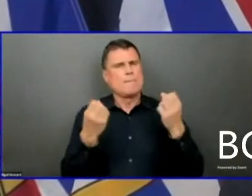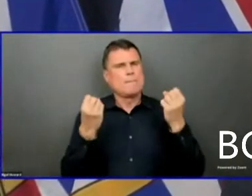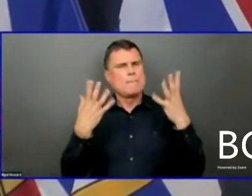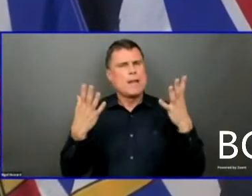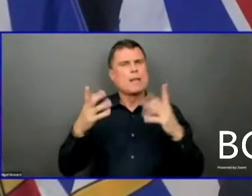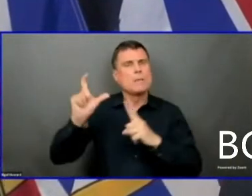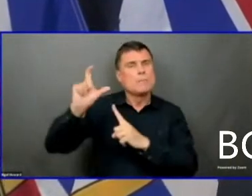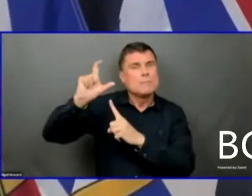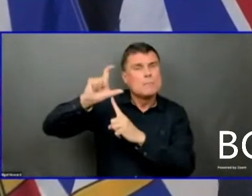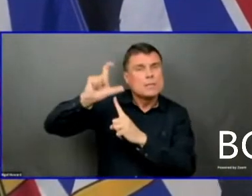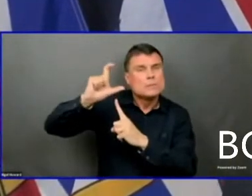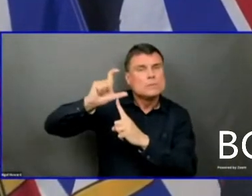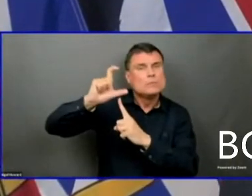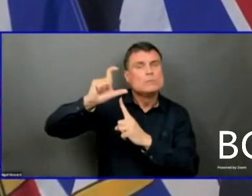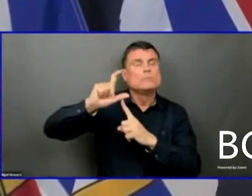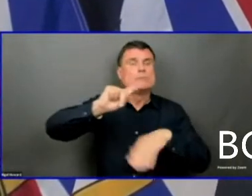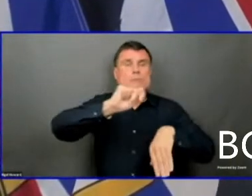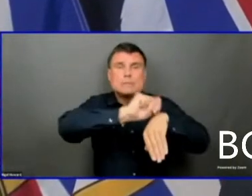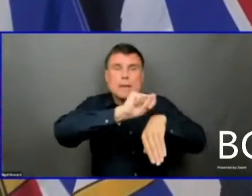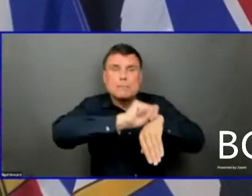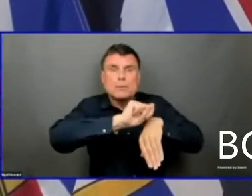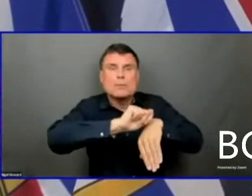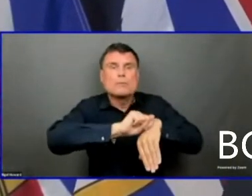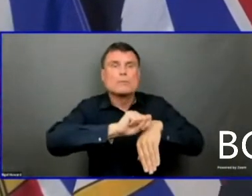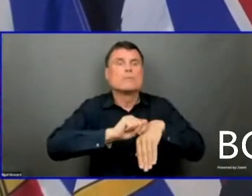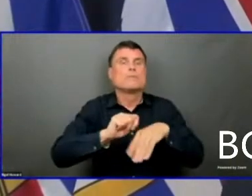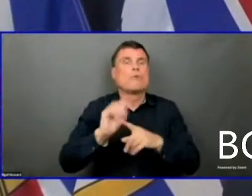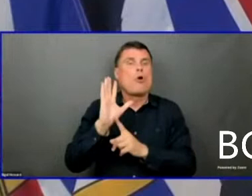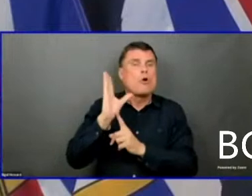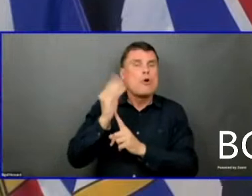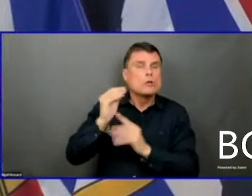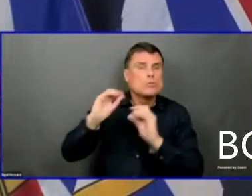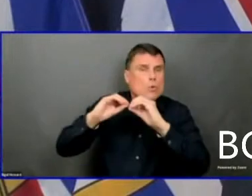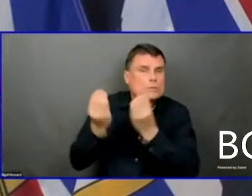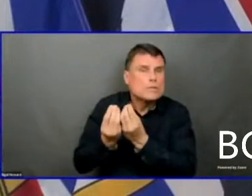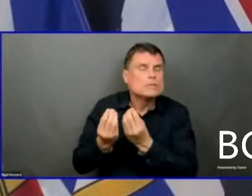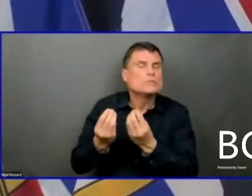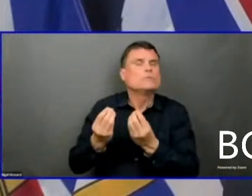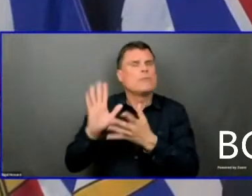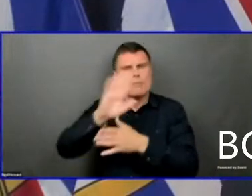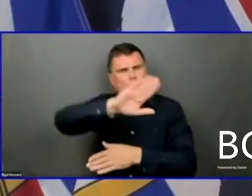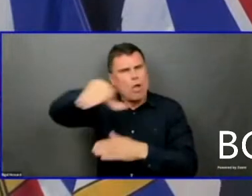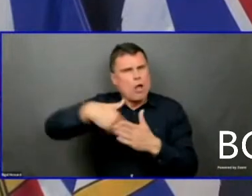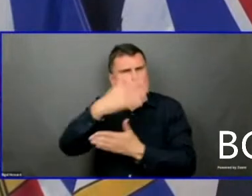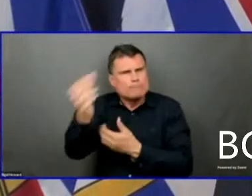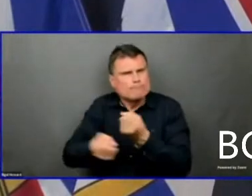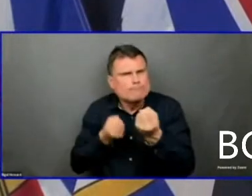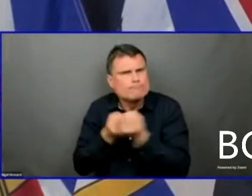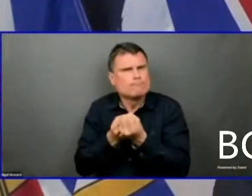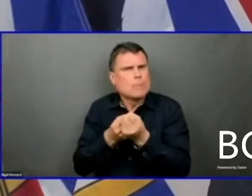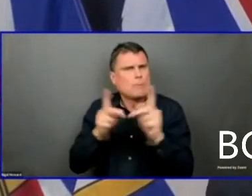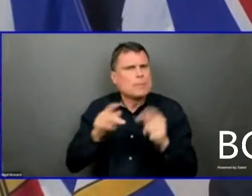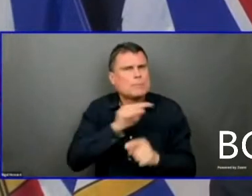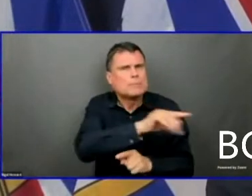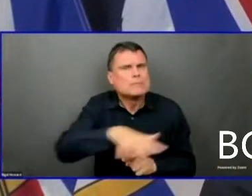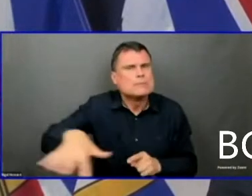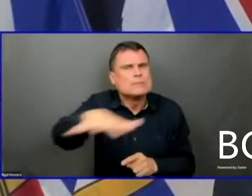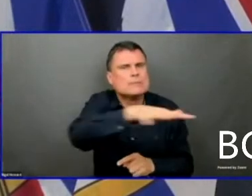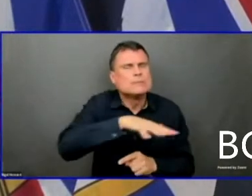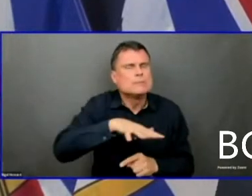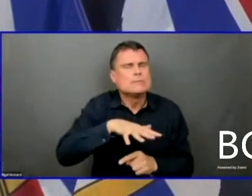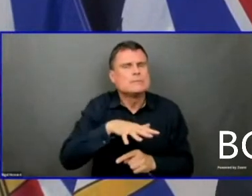织社团对这个注册的帮助表示感谢特别是树